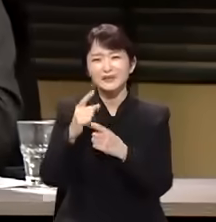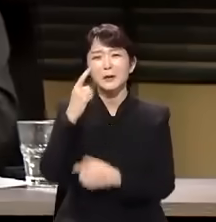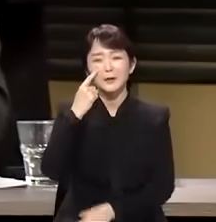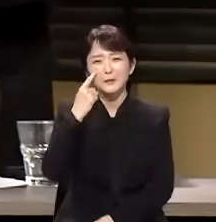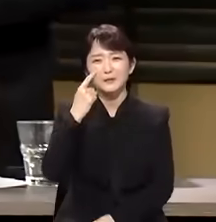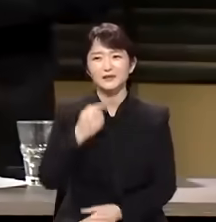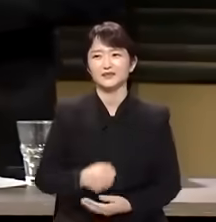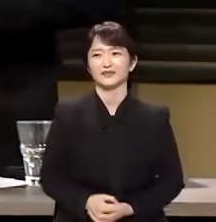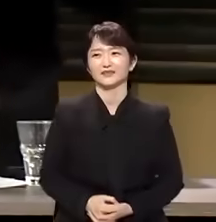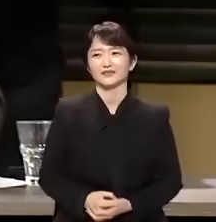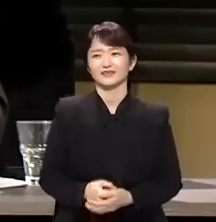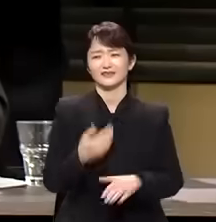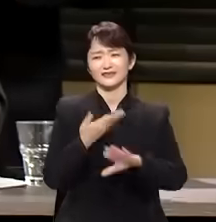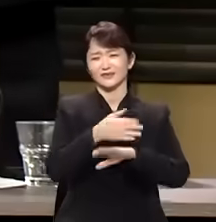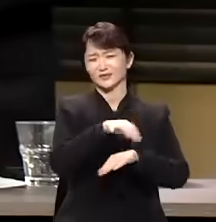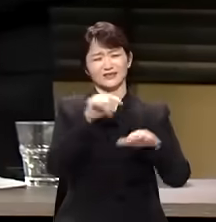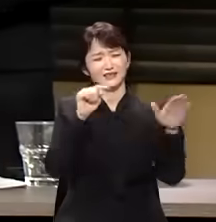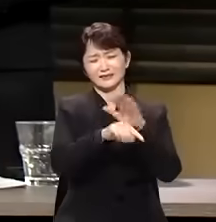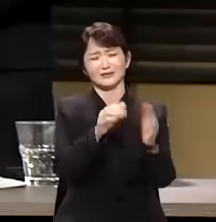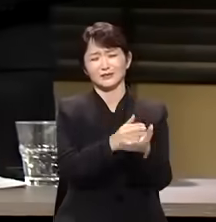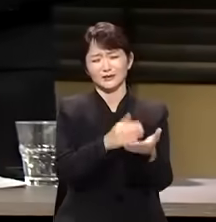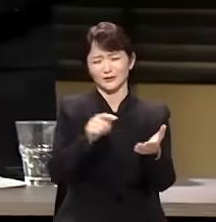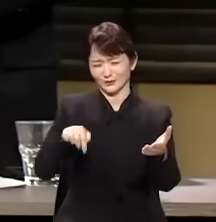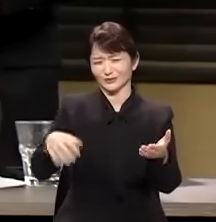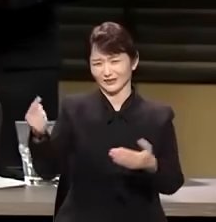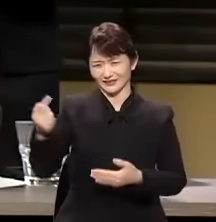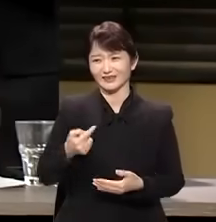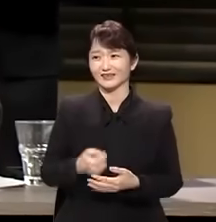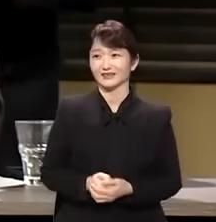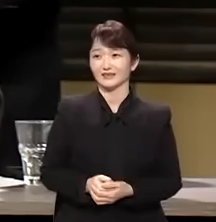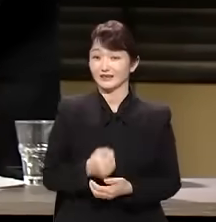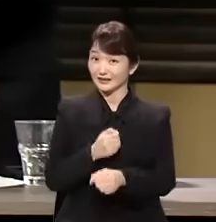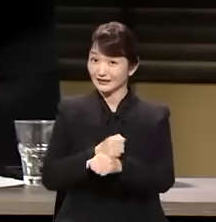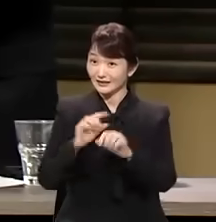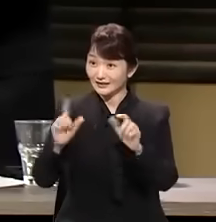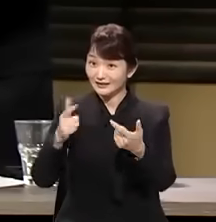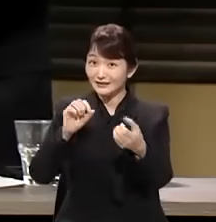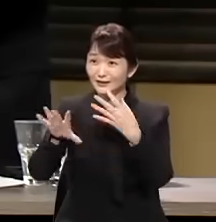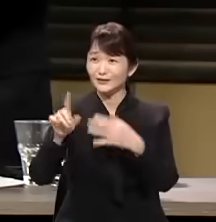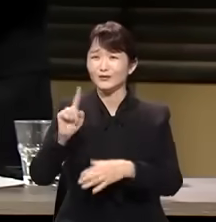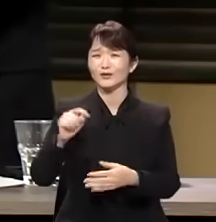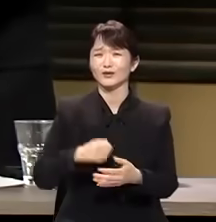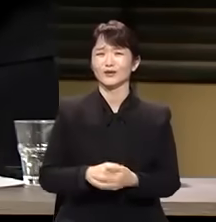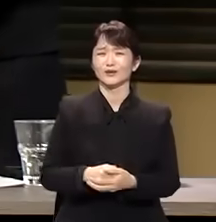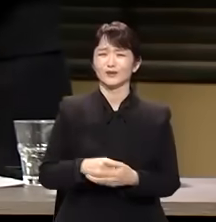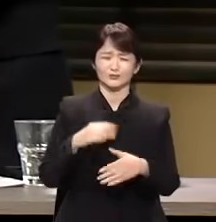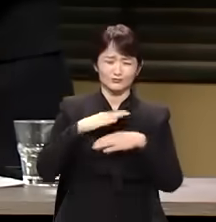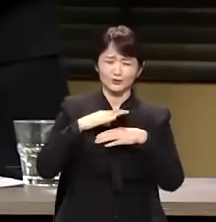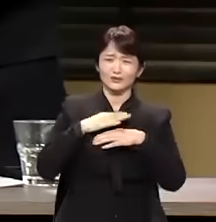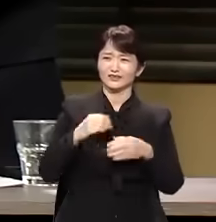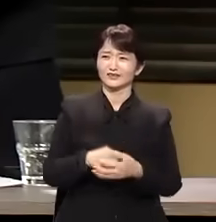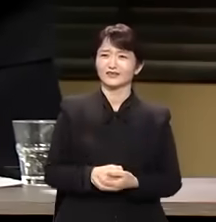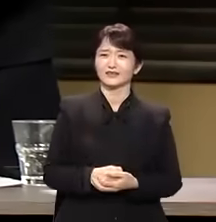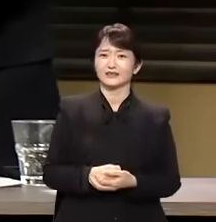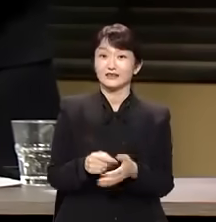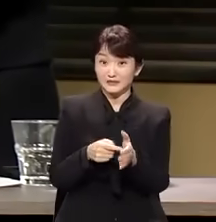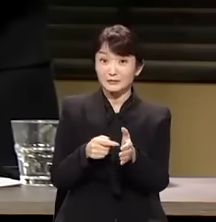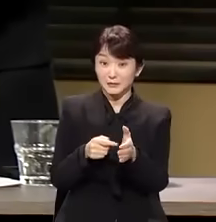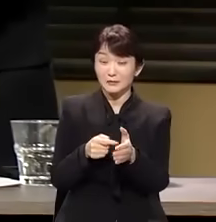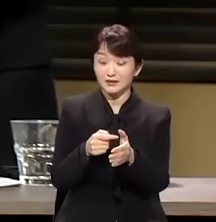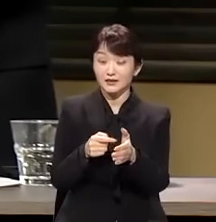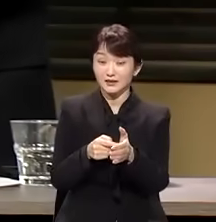알아보고요 예진 다른데 그냥 커트해 그냥 한다 안 한다 자 빨리 아 무서워 정말 아 빨리 저 급하면 급하면